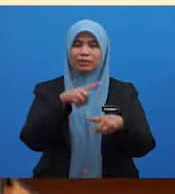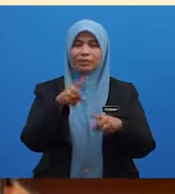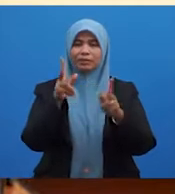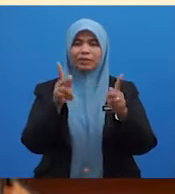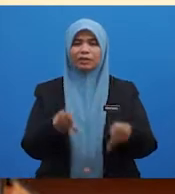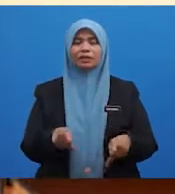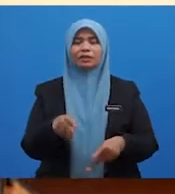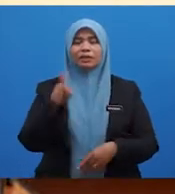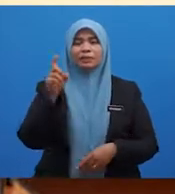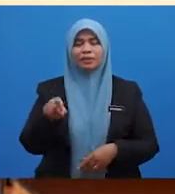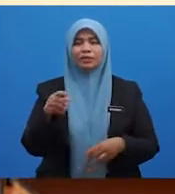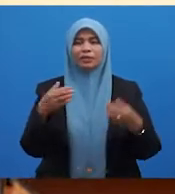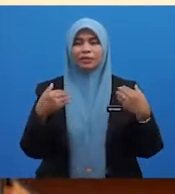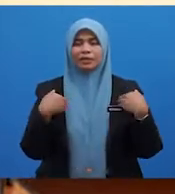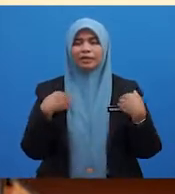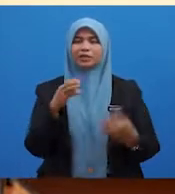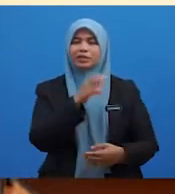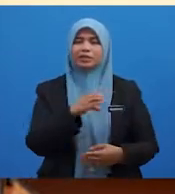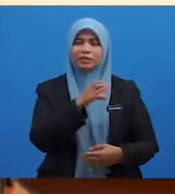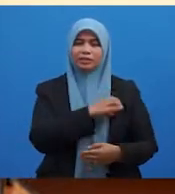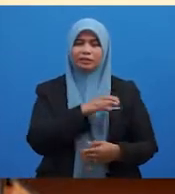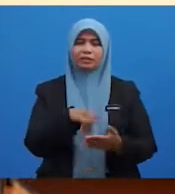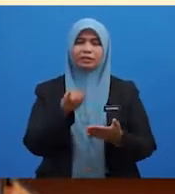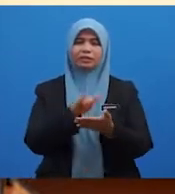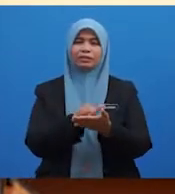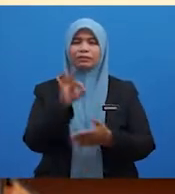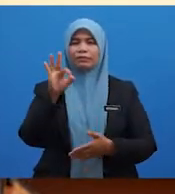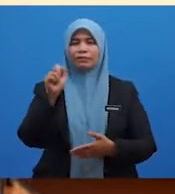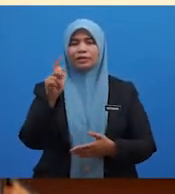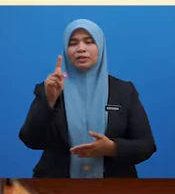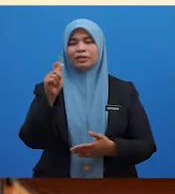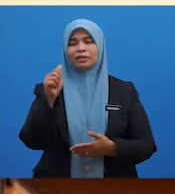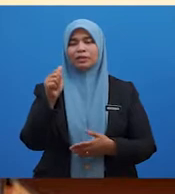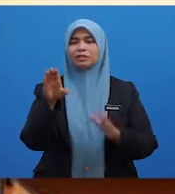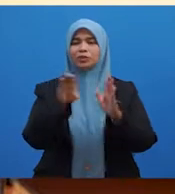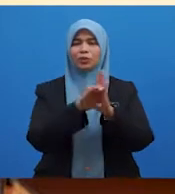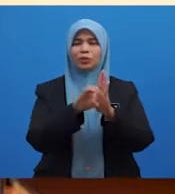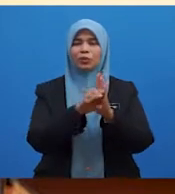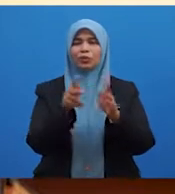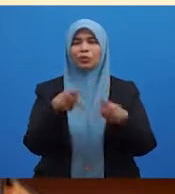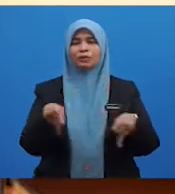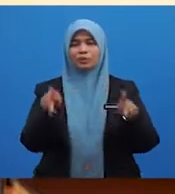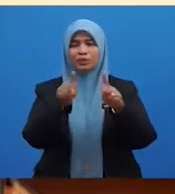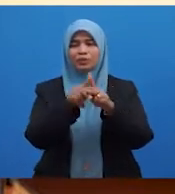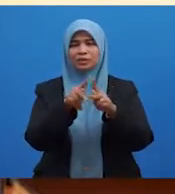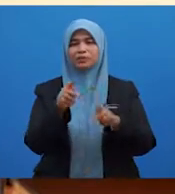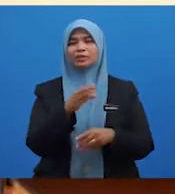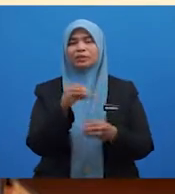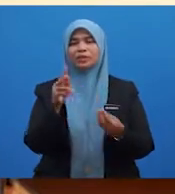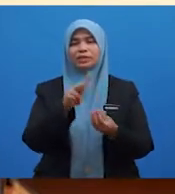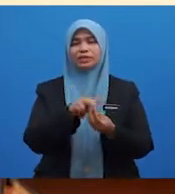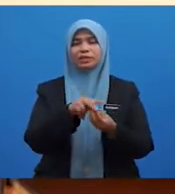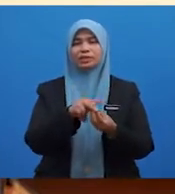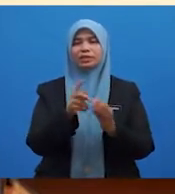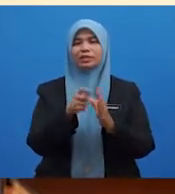jawapan pelajar perlu ada ciri, iaitu fakta, contoh, peristiwa dan